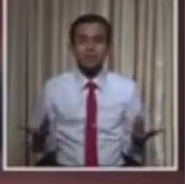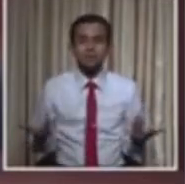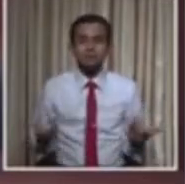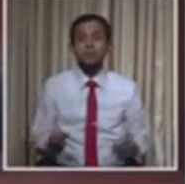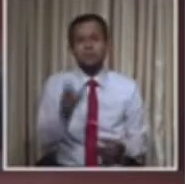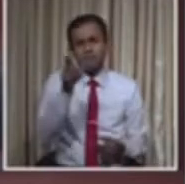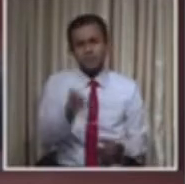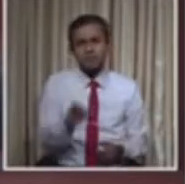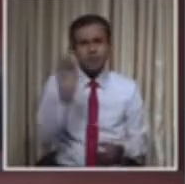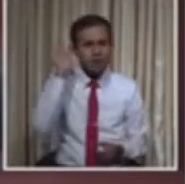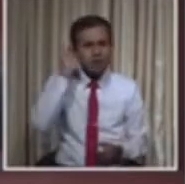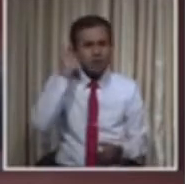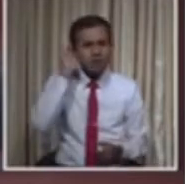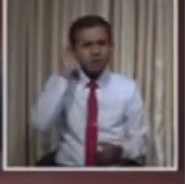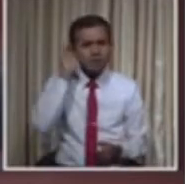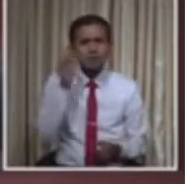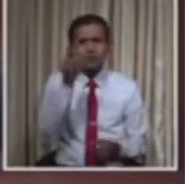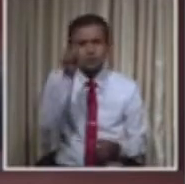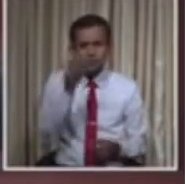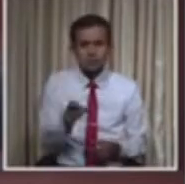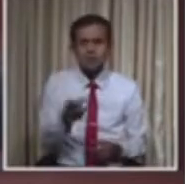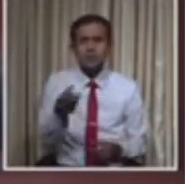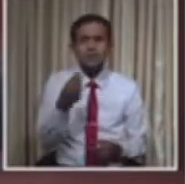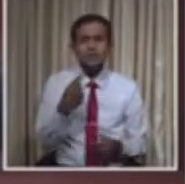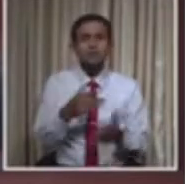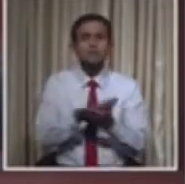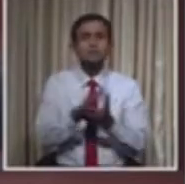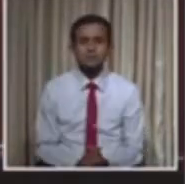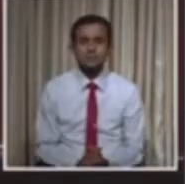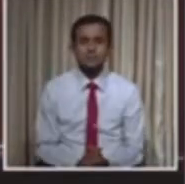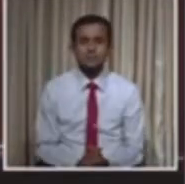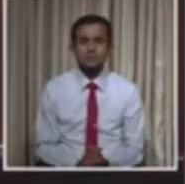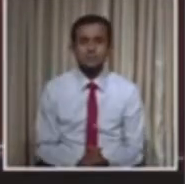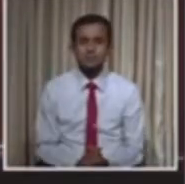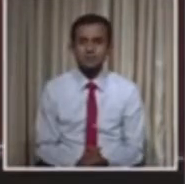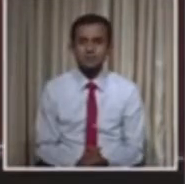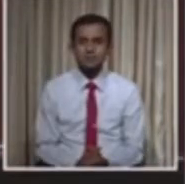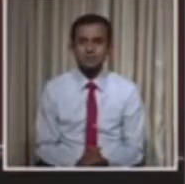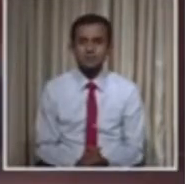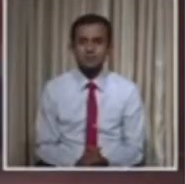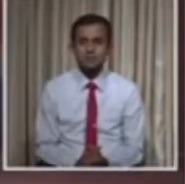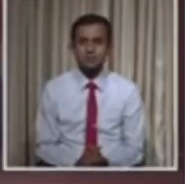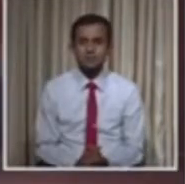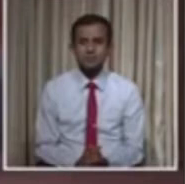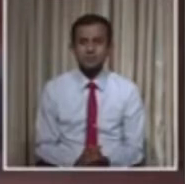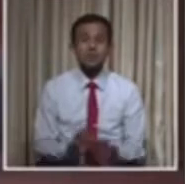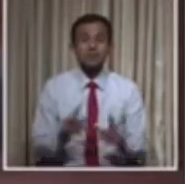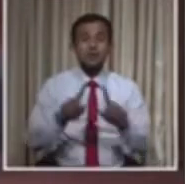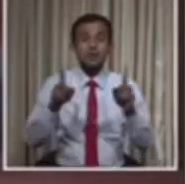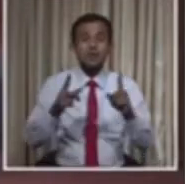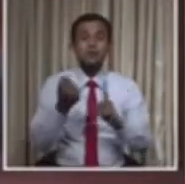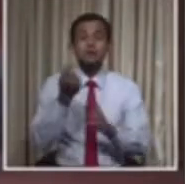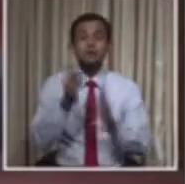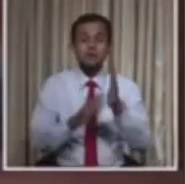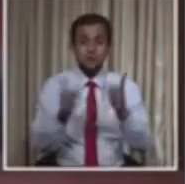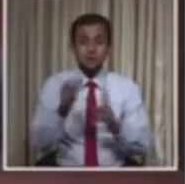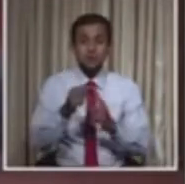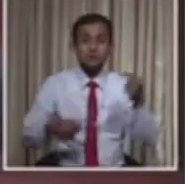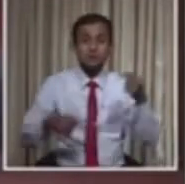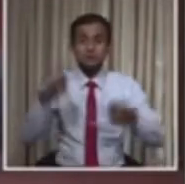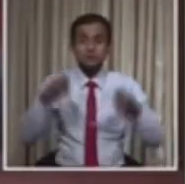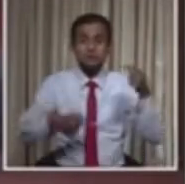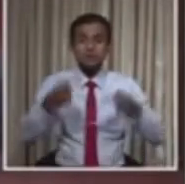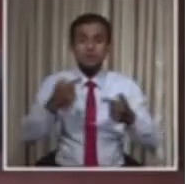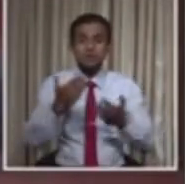ඔබතුමාගෙන් දැනගන්න කැමති මේ සඳහා ඔබතුමාත් ලබා දෙනු ලබන නිර්දේශය කුමක්ද කියලා ඔබ 10 මුදල් අමාත්‍යංශ විවාදේ පැවැත්වෙනවා ඉතින් එදාට අපිට මේ ගැන